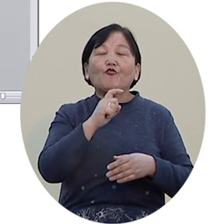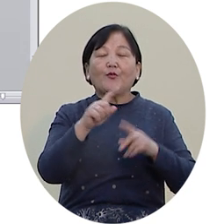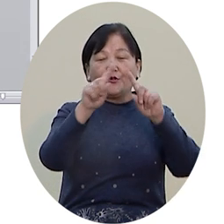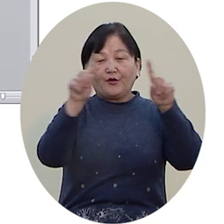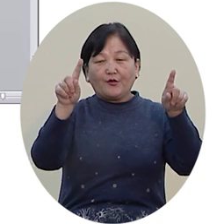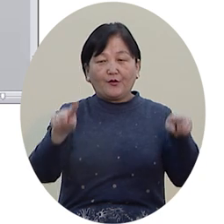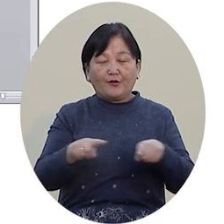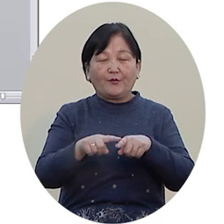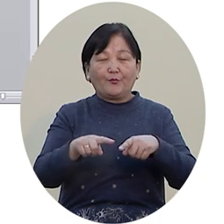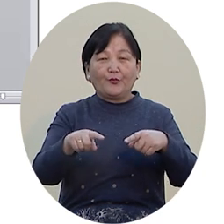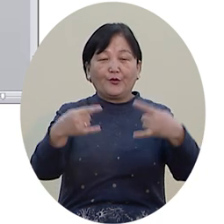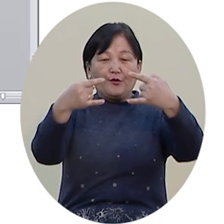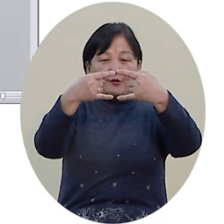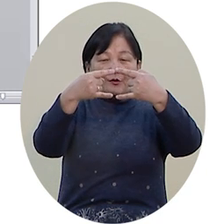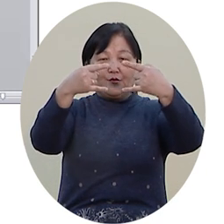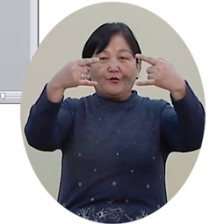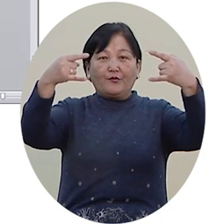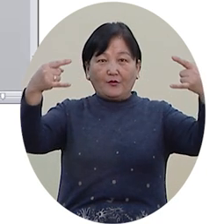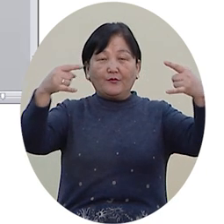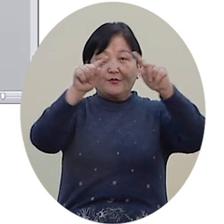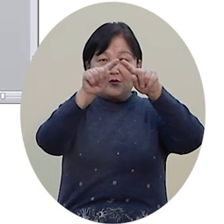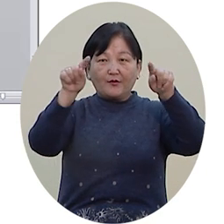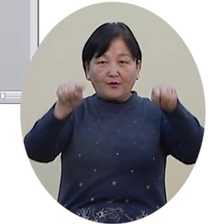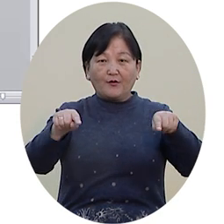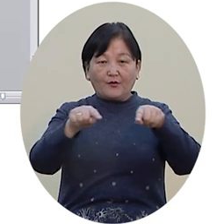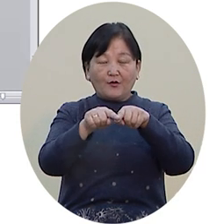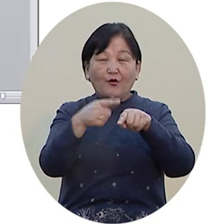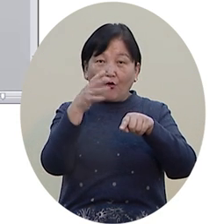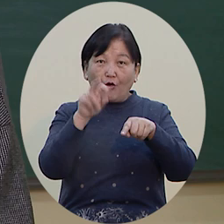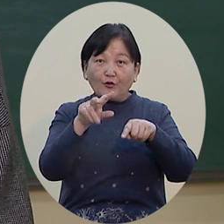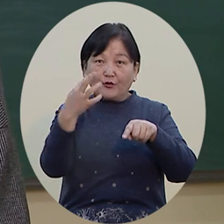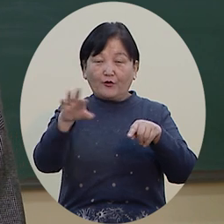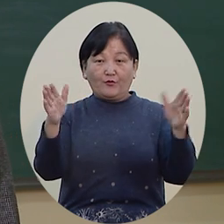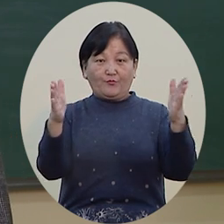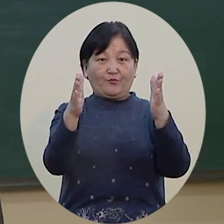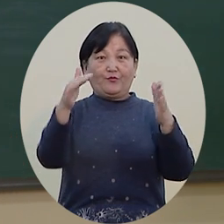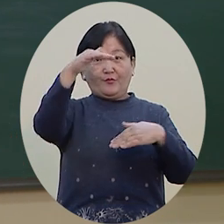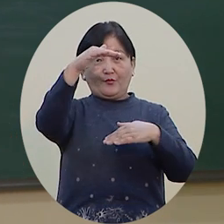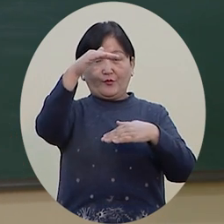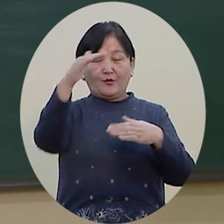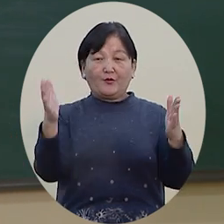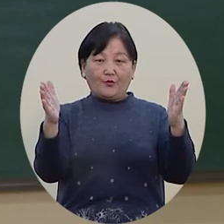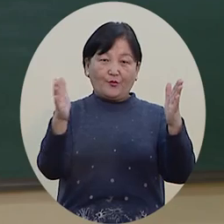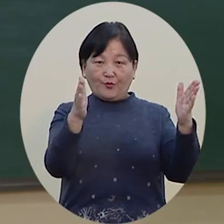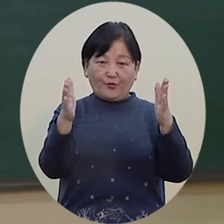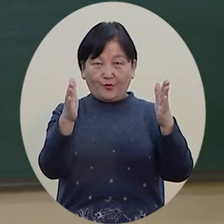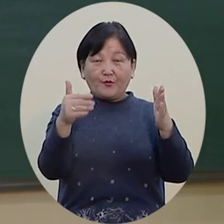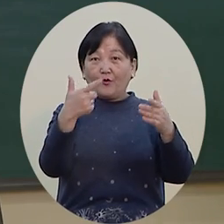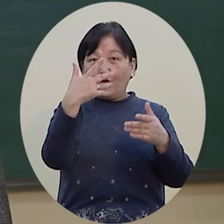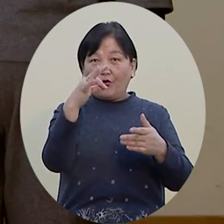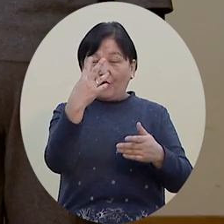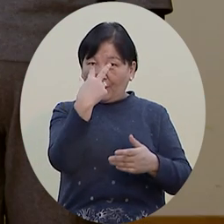хуудасныхаа голд голлуулах нь бол илүү их өнгө үзэмжтэй маш гоё харагдана. За ингээд дасгал нэгийг хийж дуусгасан